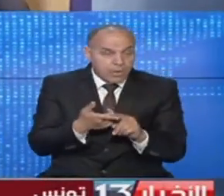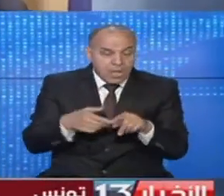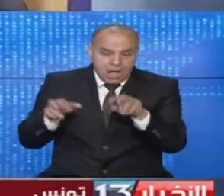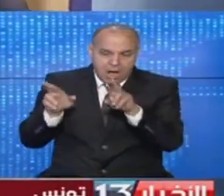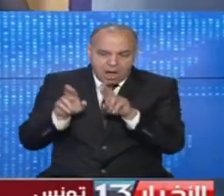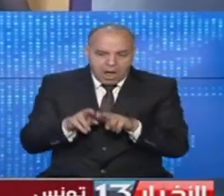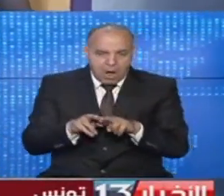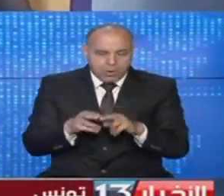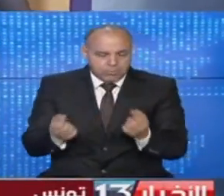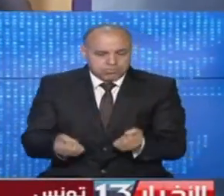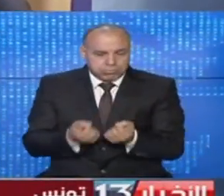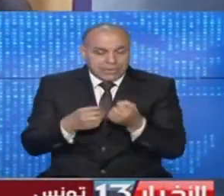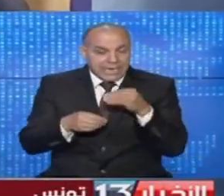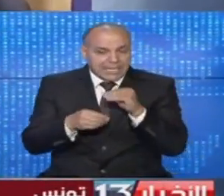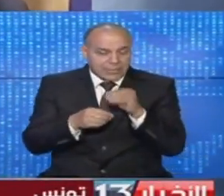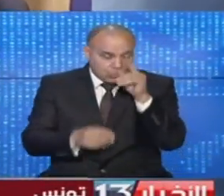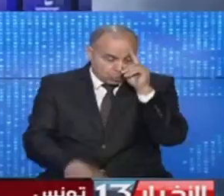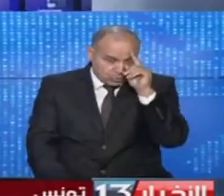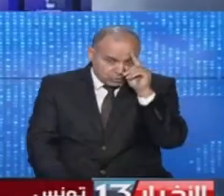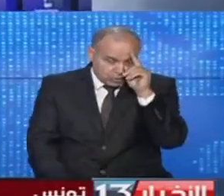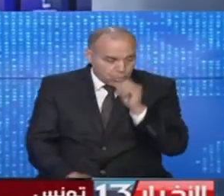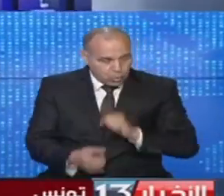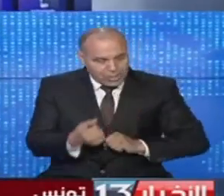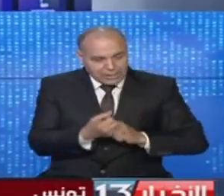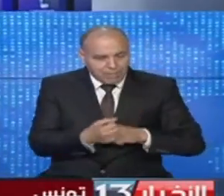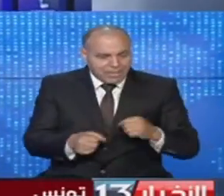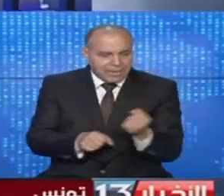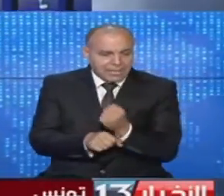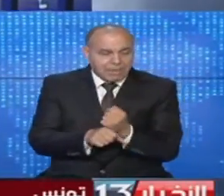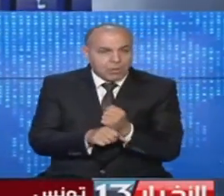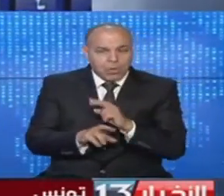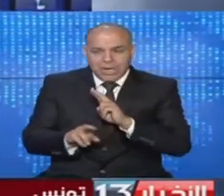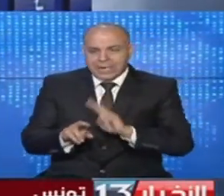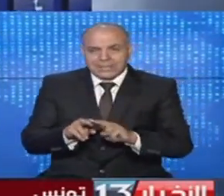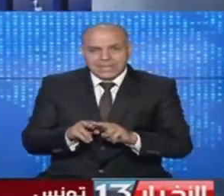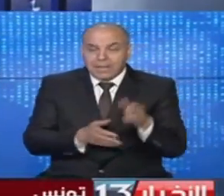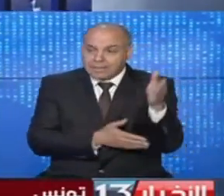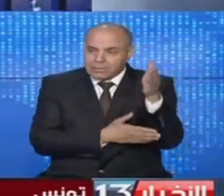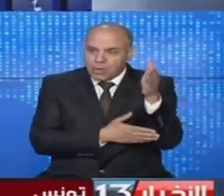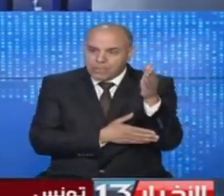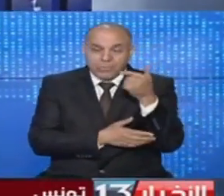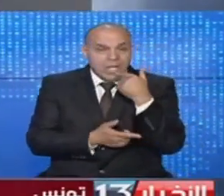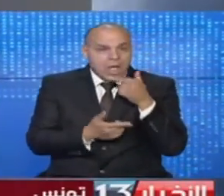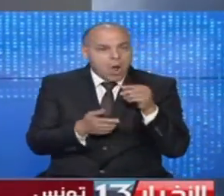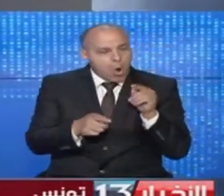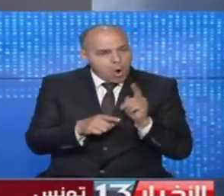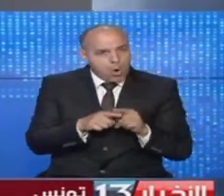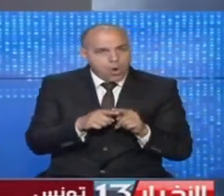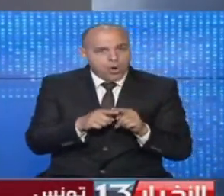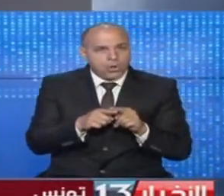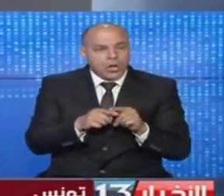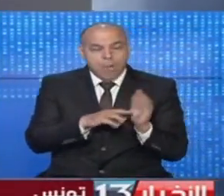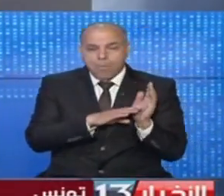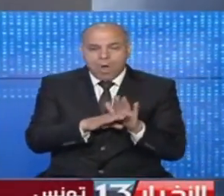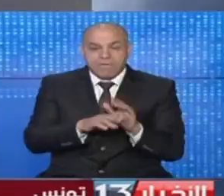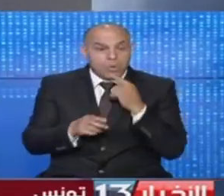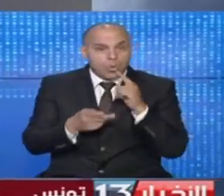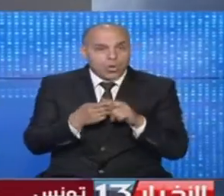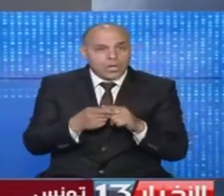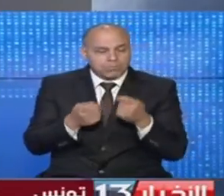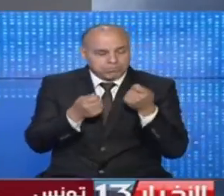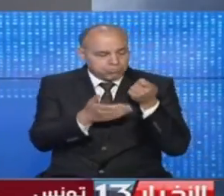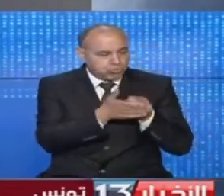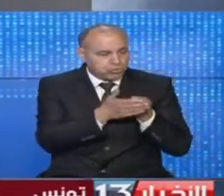وإعادة الانتعاش للاقتصاد الوطني ودعم الاستثمار وإصلاح القطاع العمومي، بالإضافة إلى المحافظة على